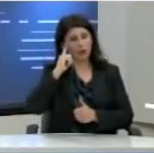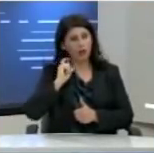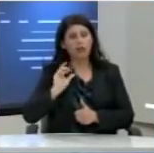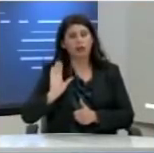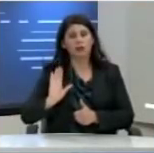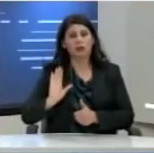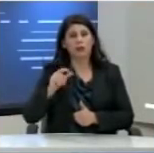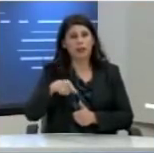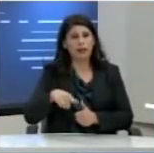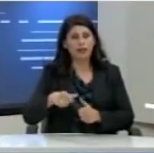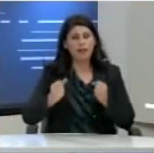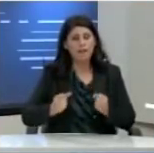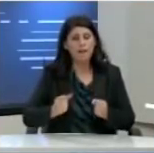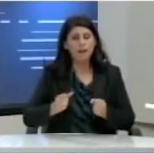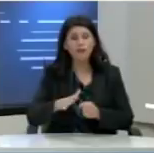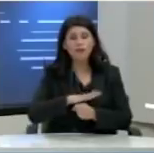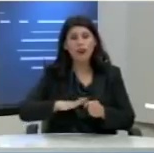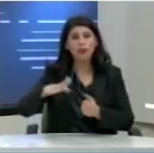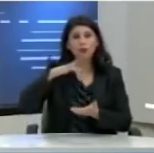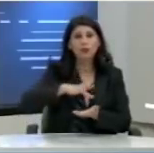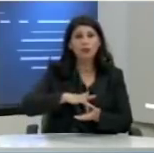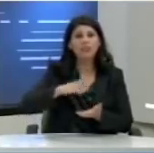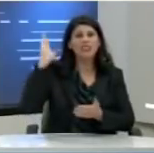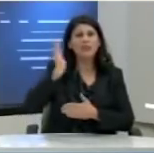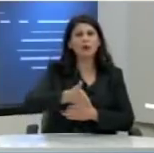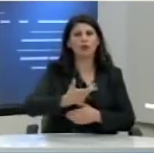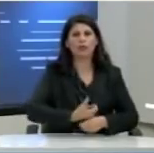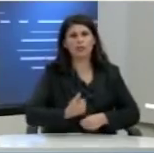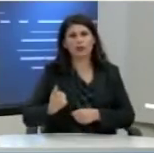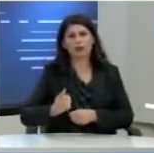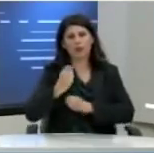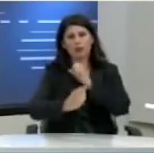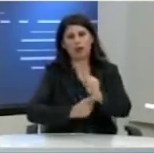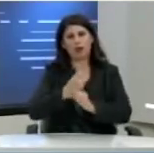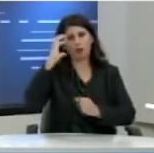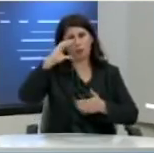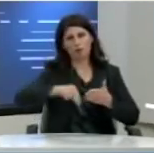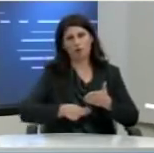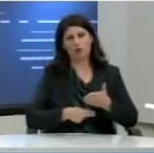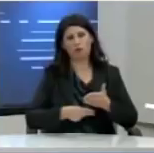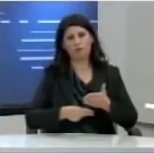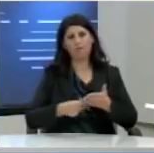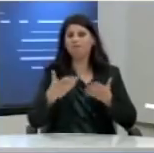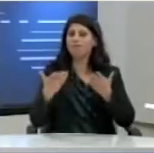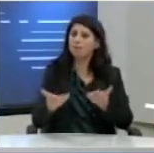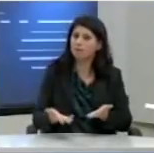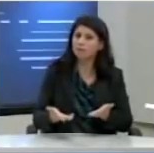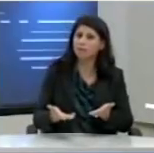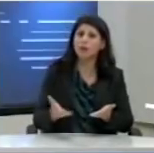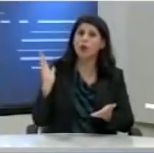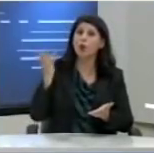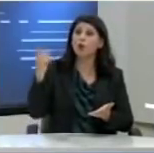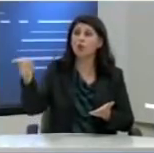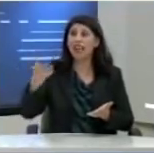κάτι, εκεί βασίστηκε ο πυρήνας της τιμωρητικής λιτότητας στα χρόνια των μνημονίων. Να λοιπόν, που όσο